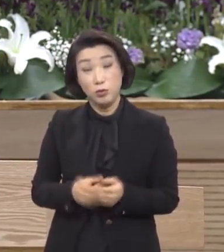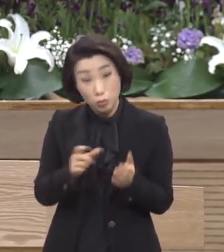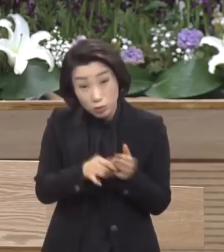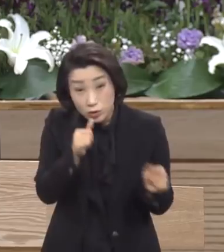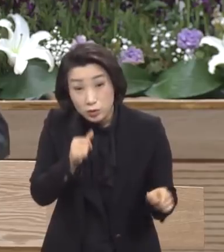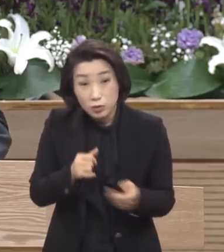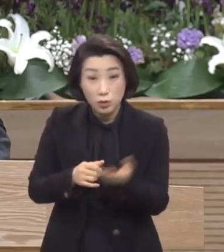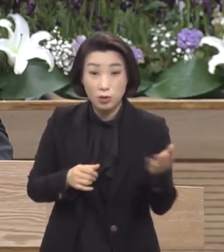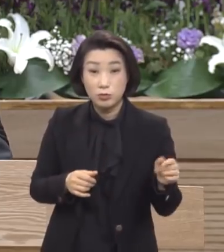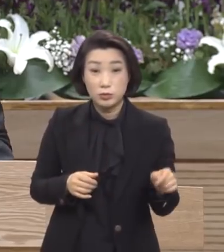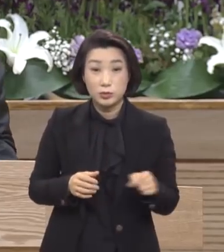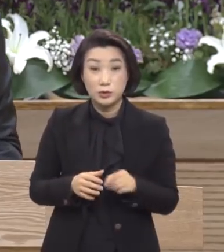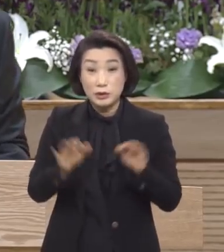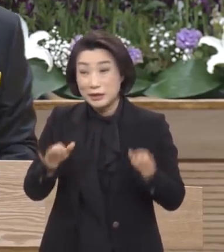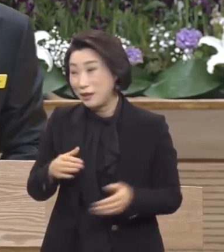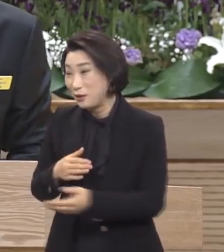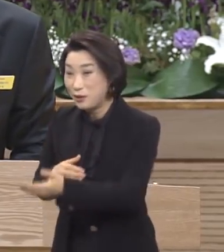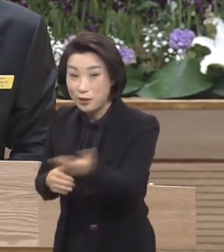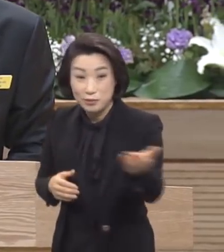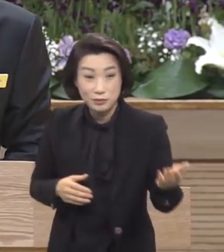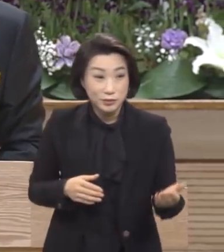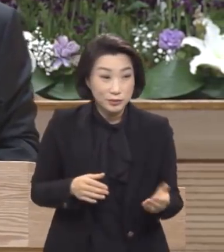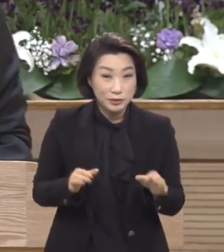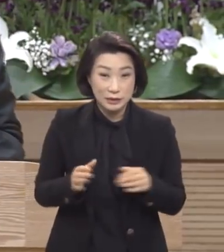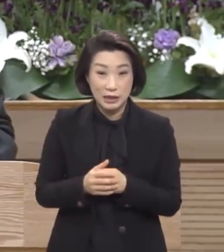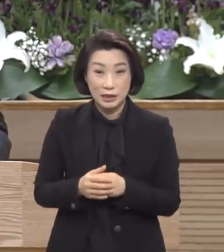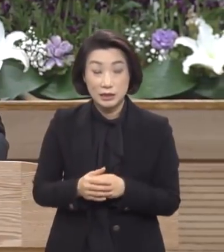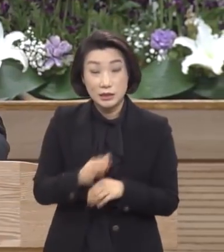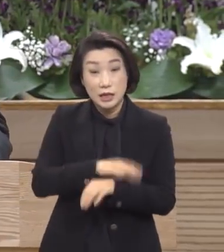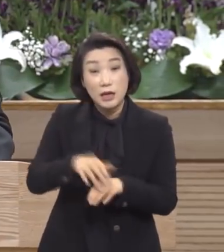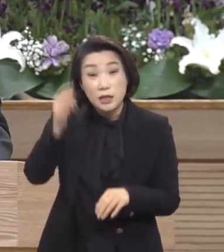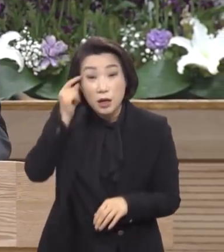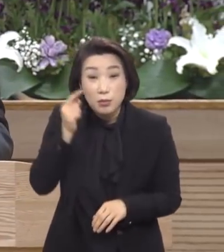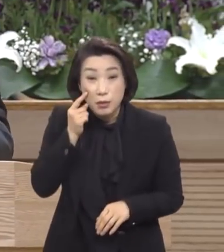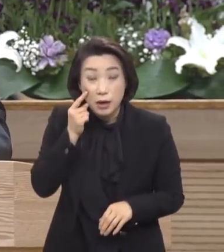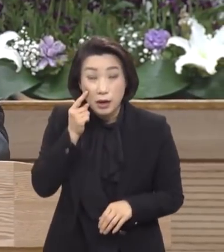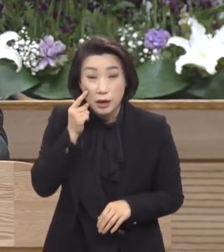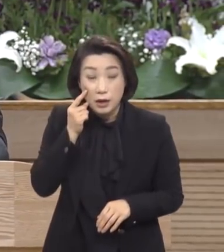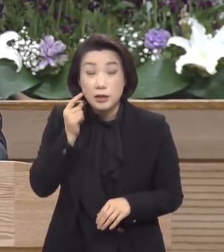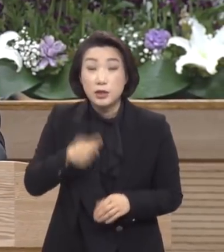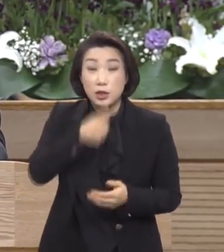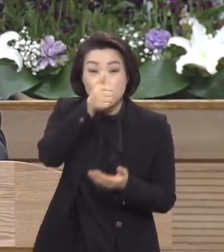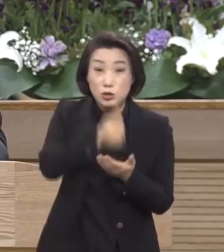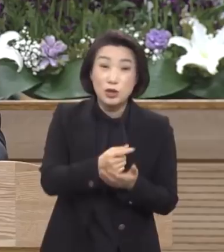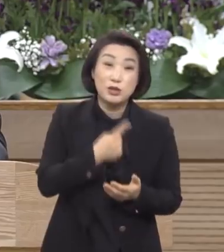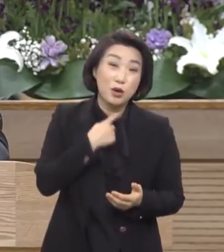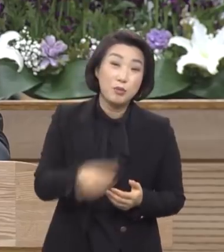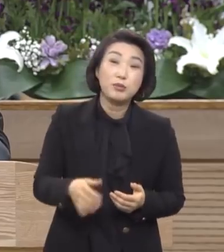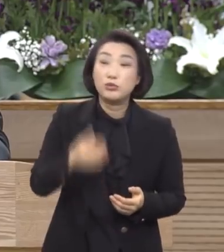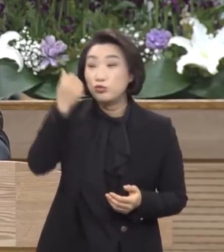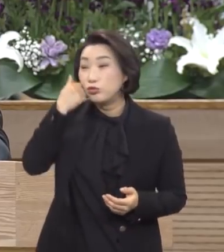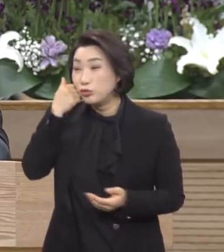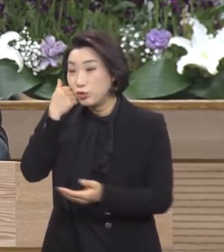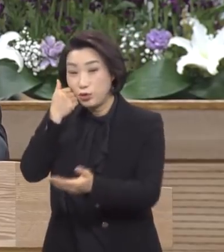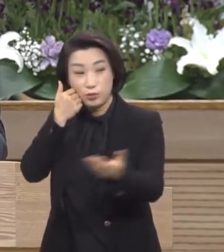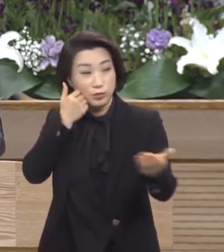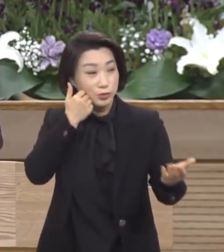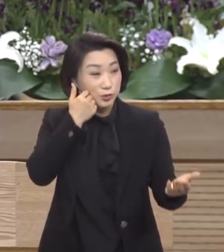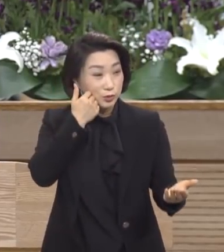그랬어. 근데 여기서 잘 봐. 이 죄에 안 걸린 사람이 누가